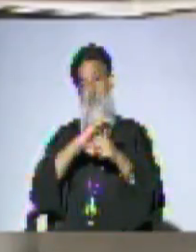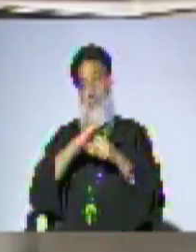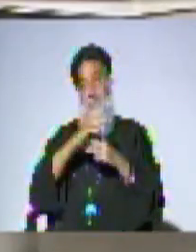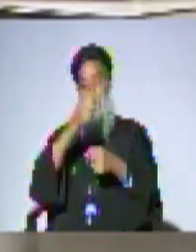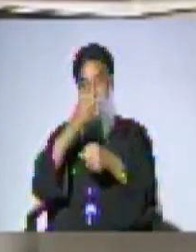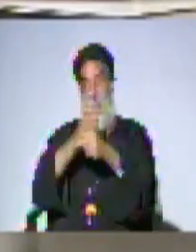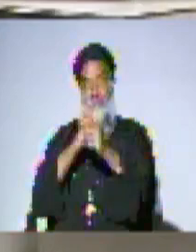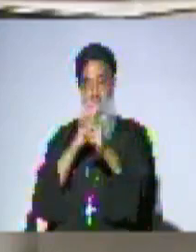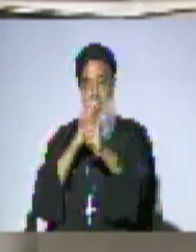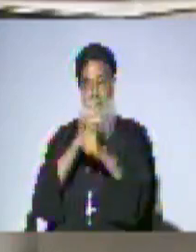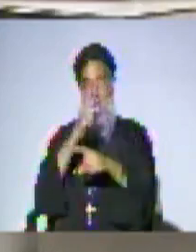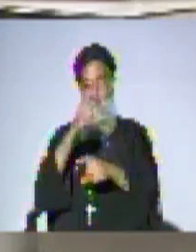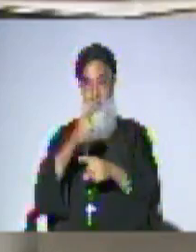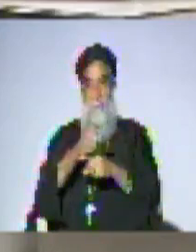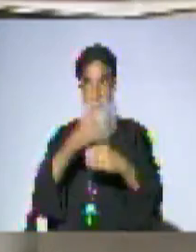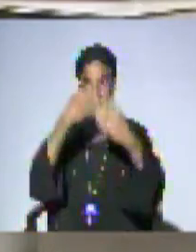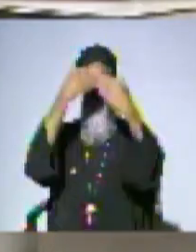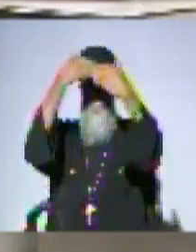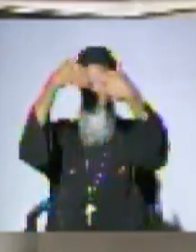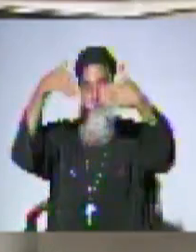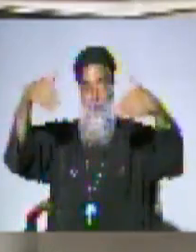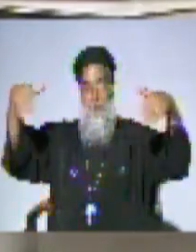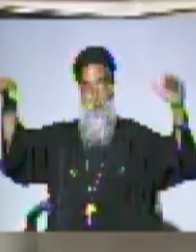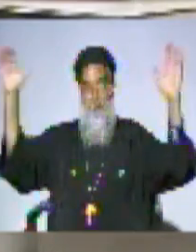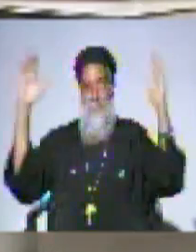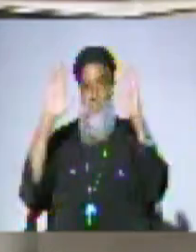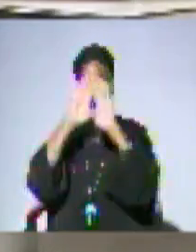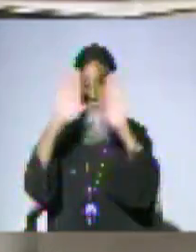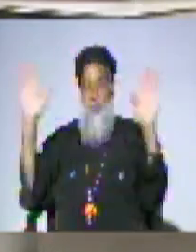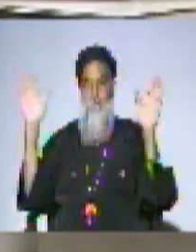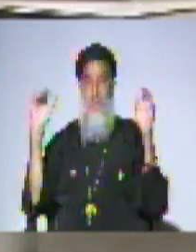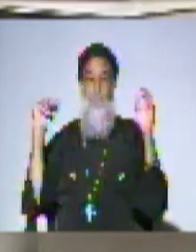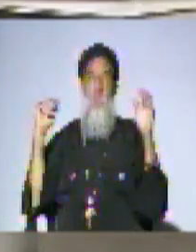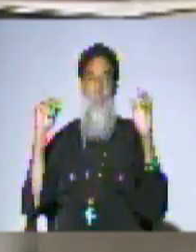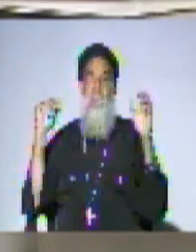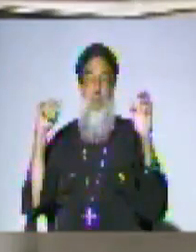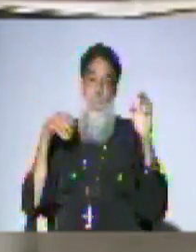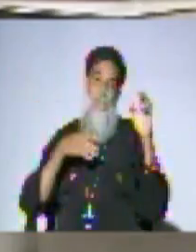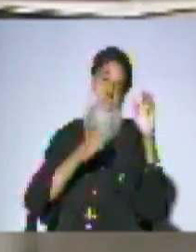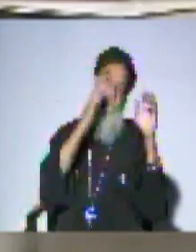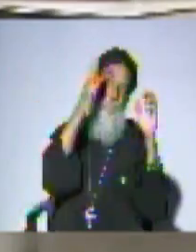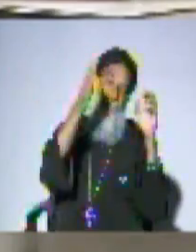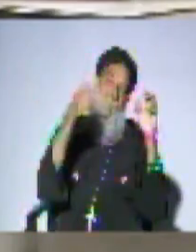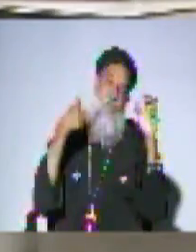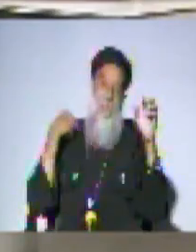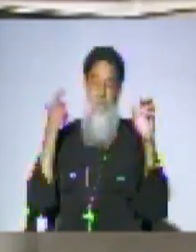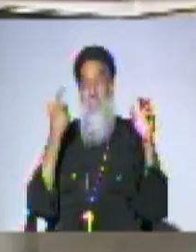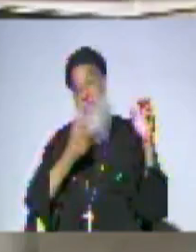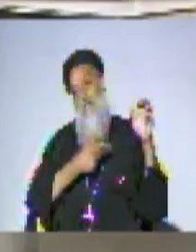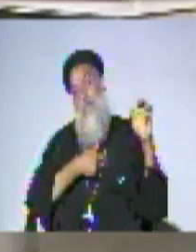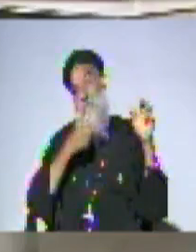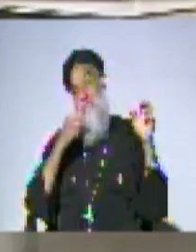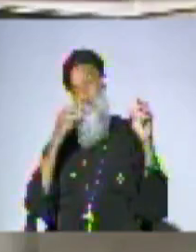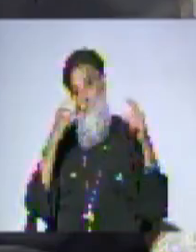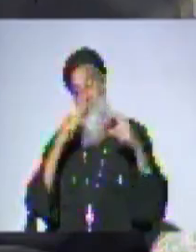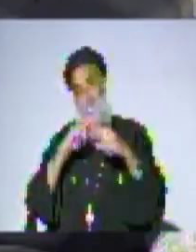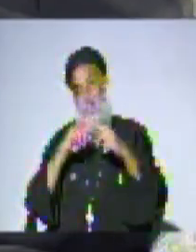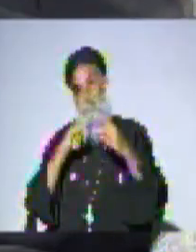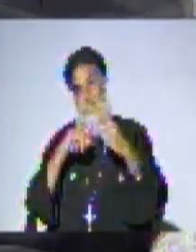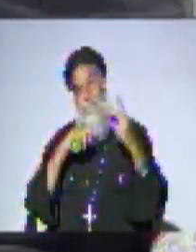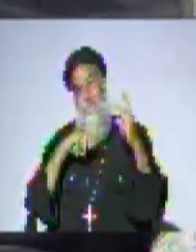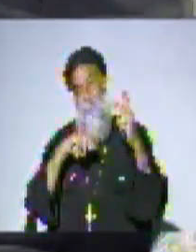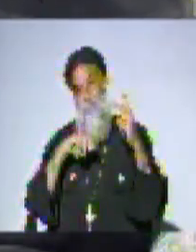أمام حامل الأيقونات، لكن في عشان يدخل إلى الأقداس بقى يعني. يعني هما في صلاتين